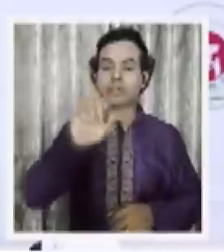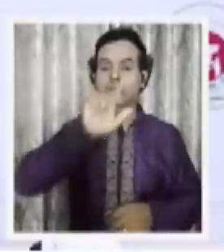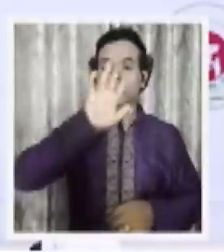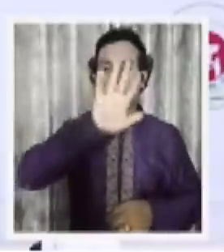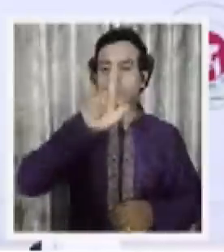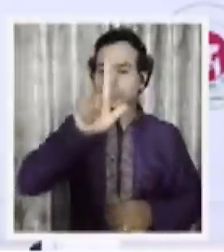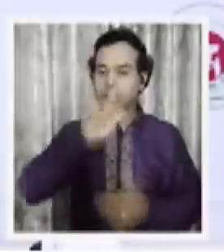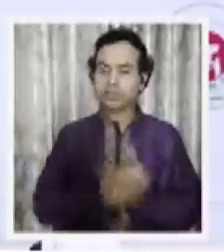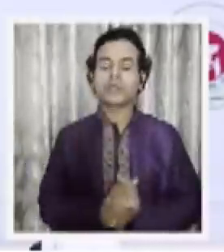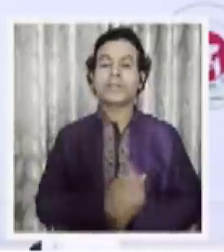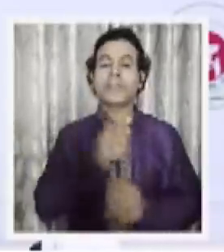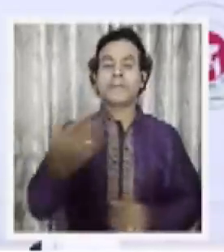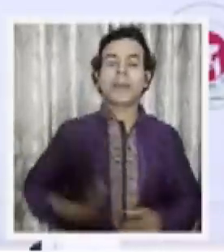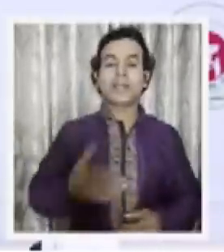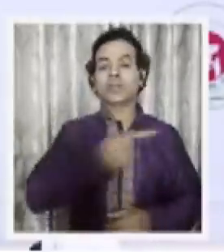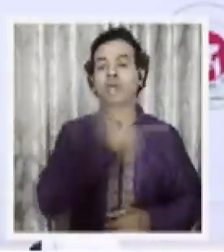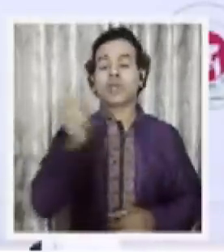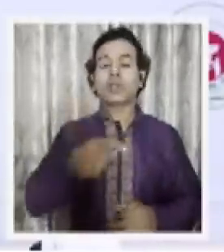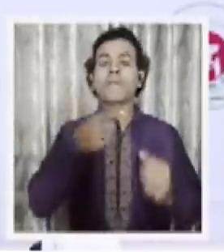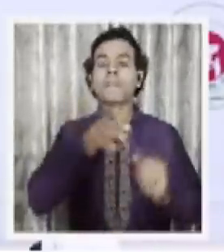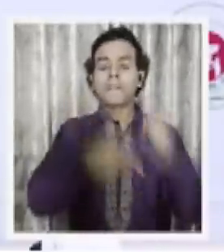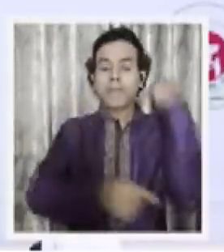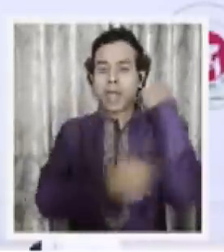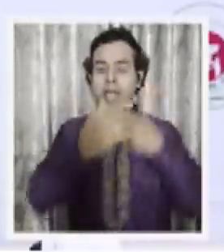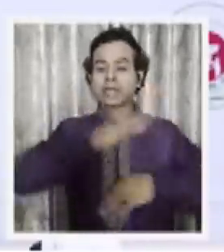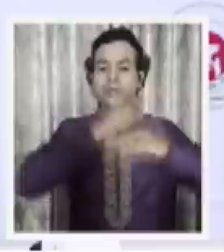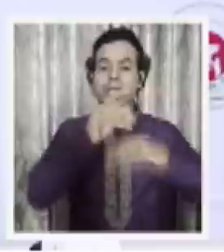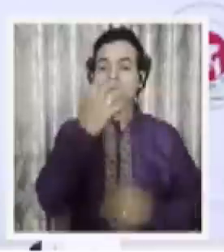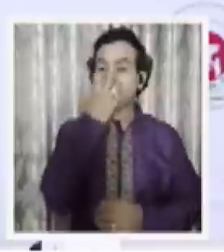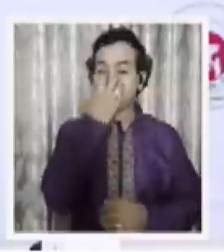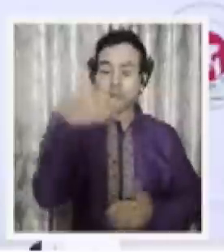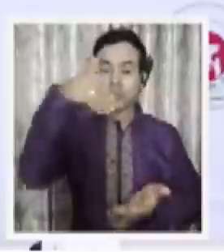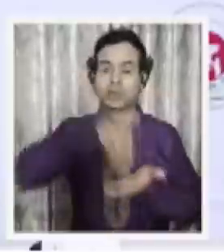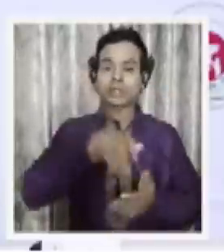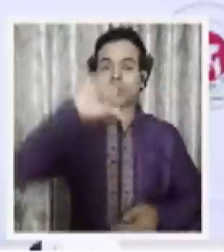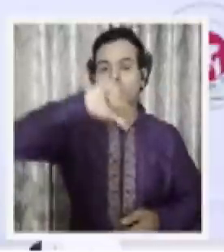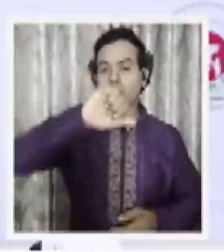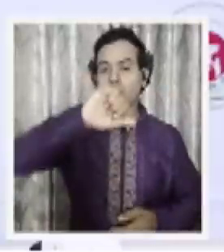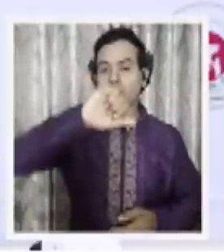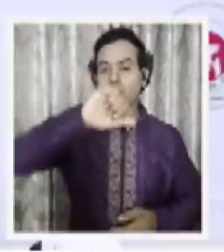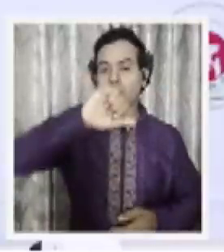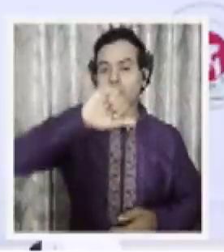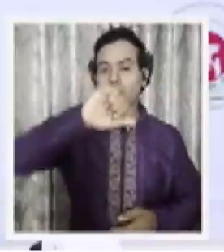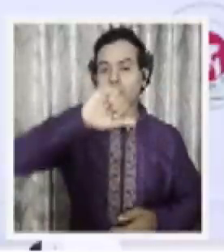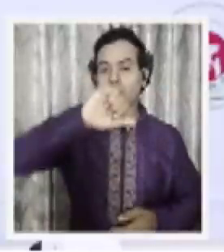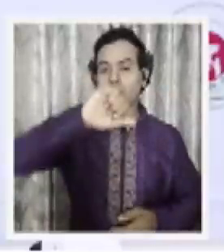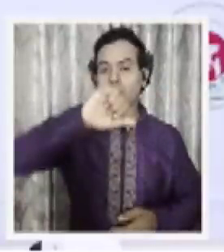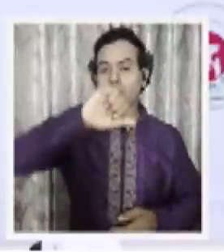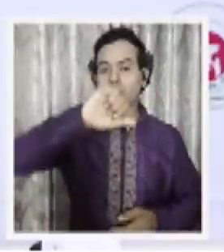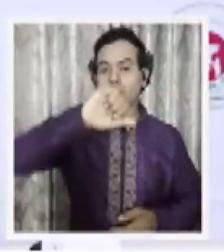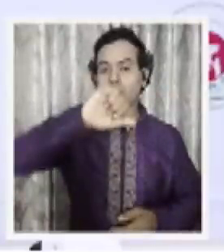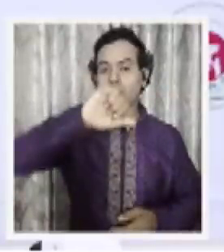সাধারণ শয্যায় রোগী ভর্তি আছেন 1,557 জন এবং সারা দেশের অন্যান্য হাসপাতালে ICU শয্যা রোগী ভর্তি